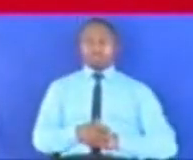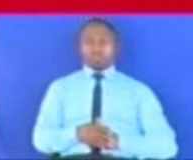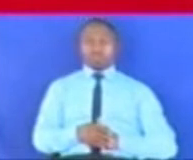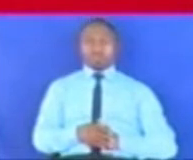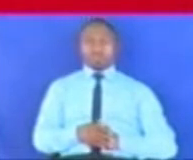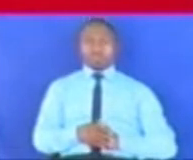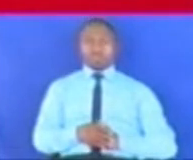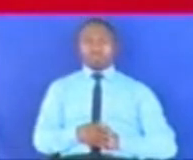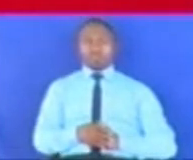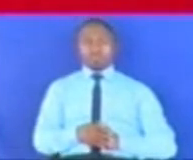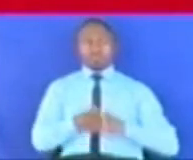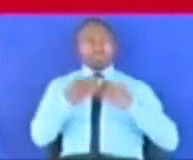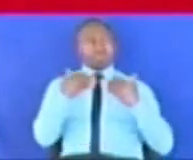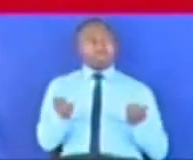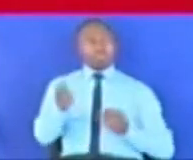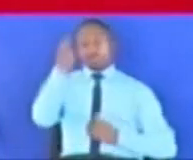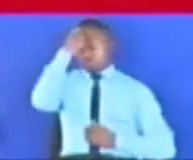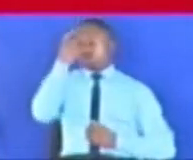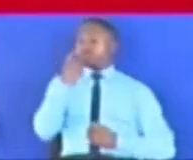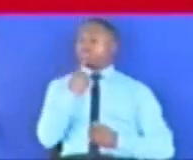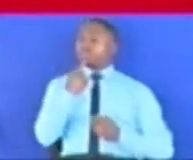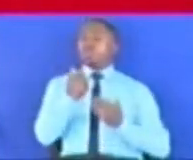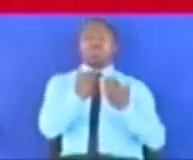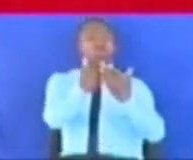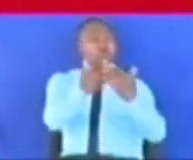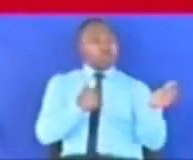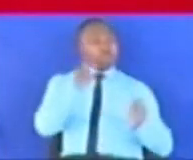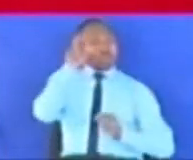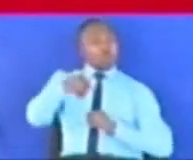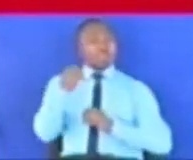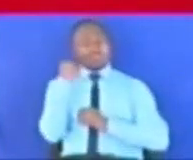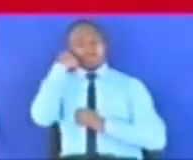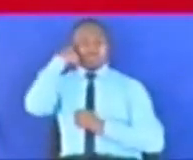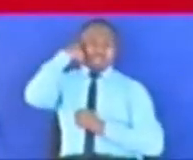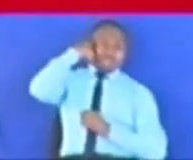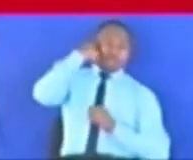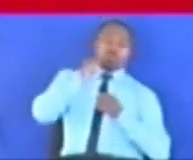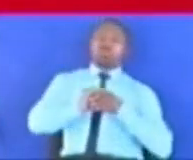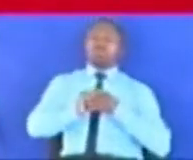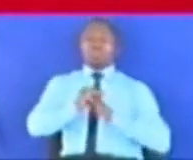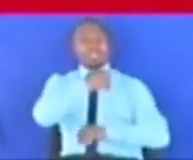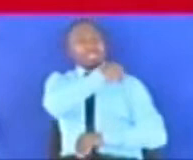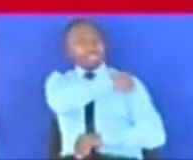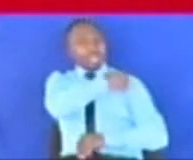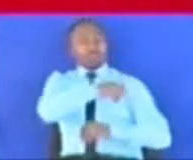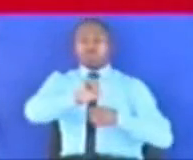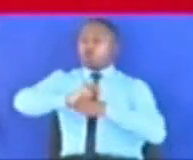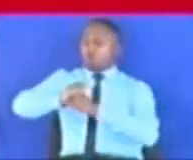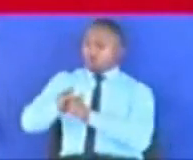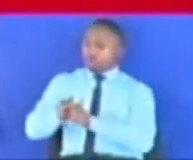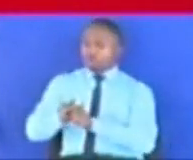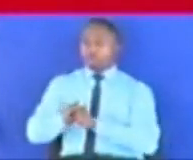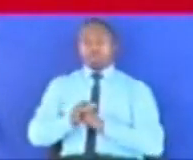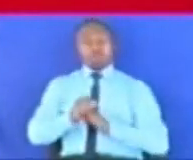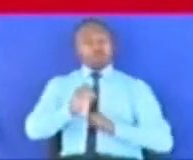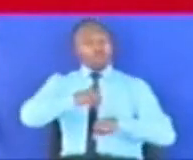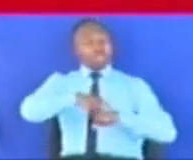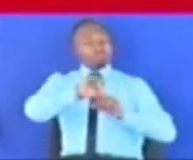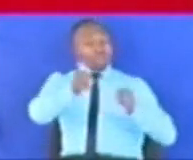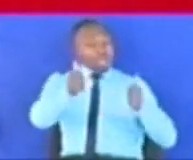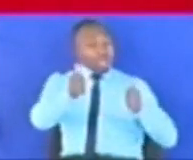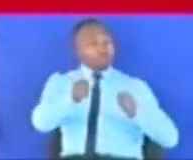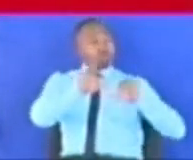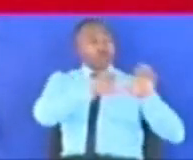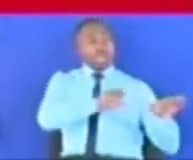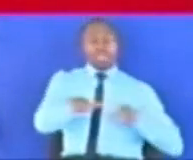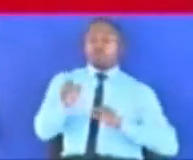Sasa jiulize, kwa nini sana wao wanatulazimisha tutumie chanjo ya corona wakati tunahangaika na kupambana